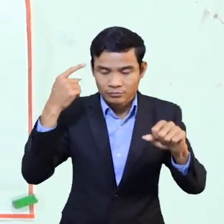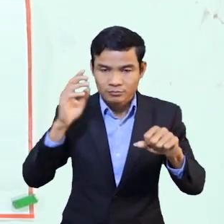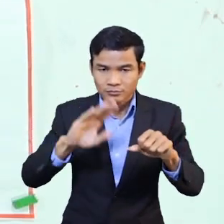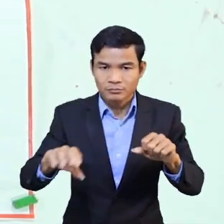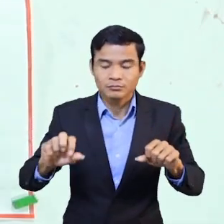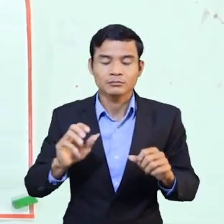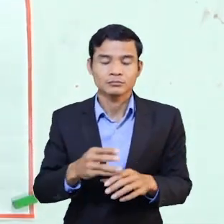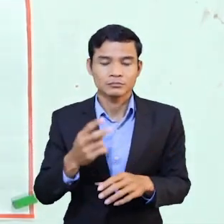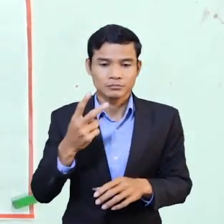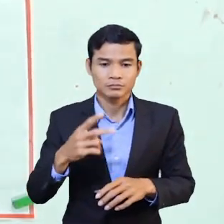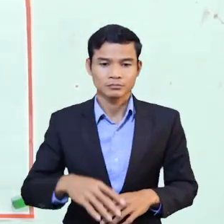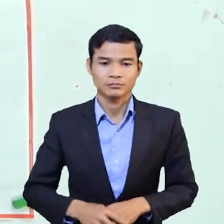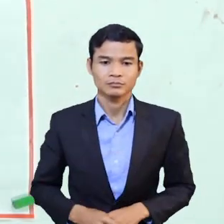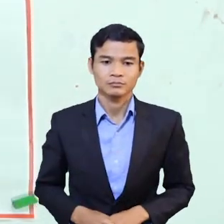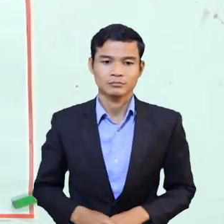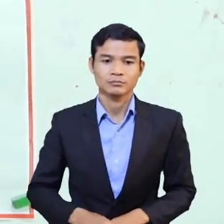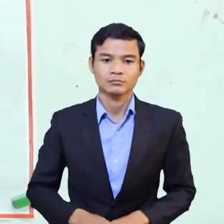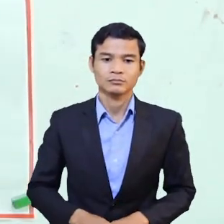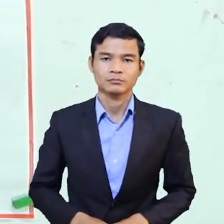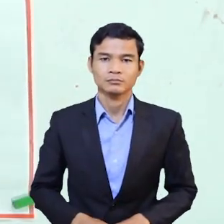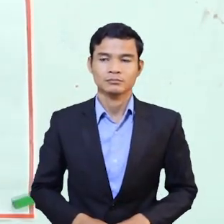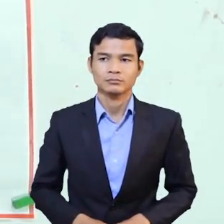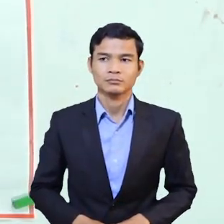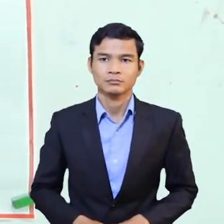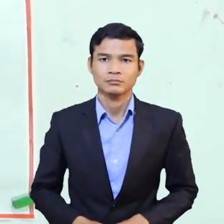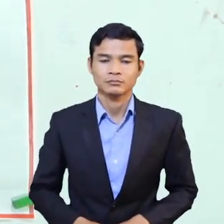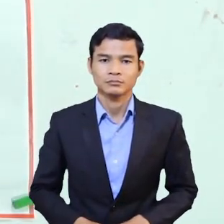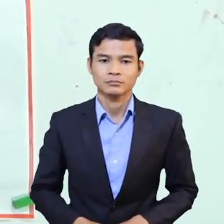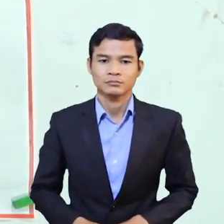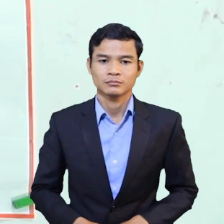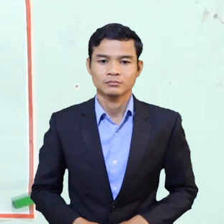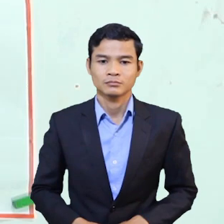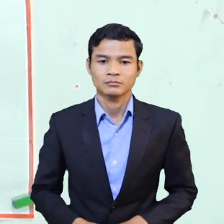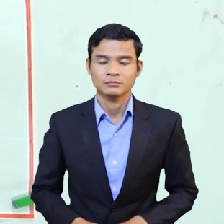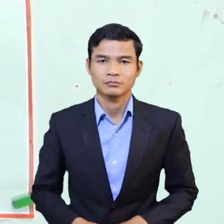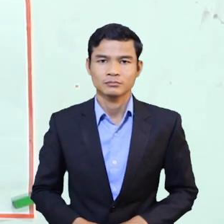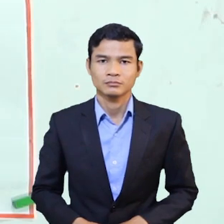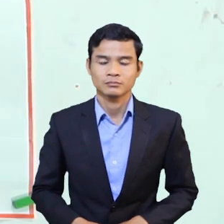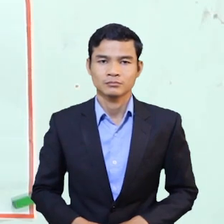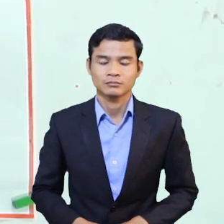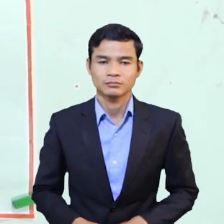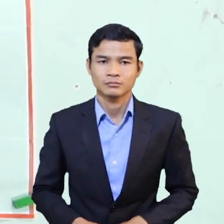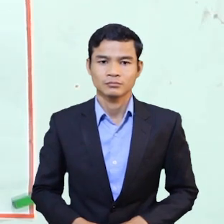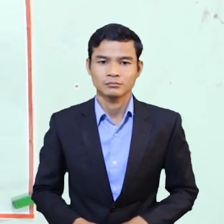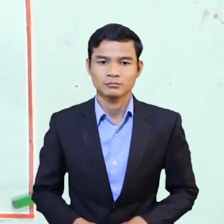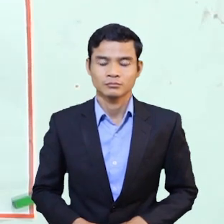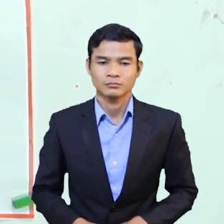ọc nha con.